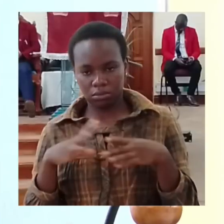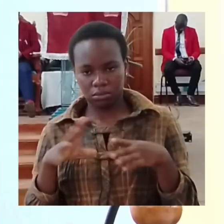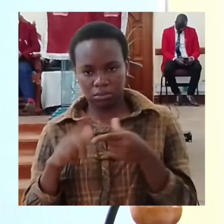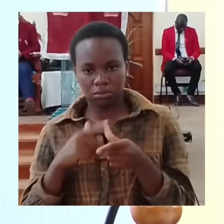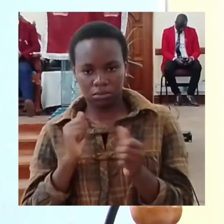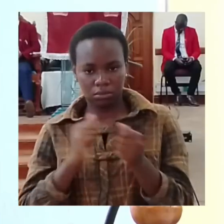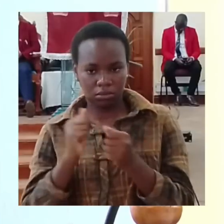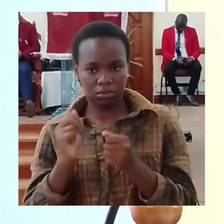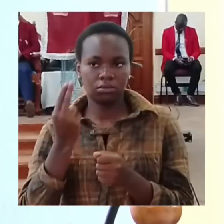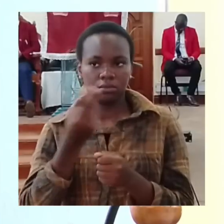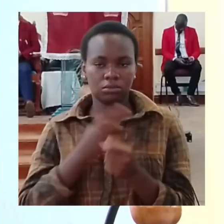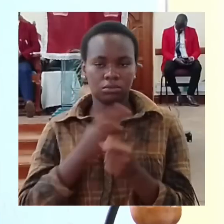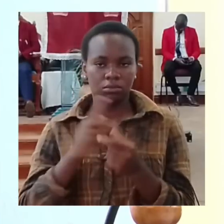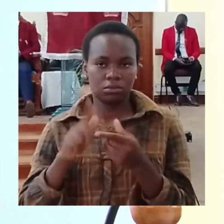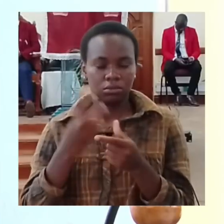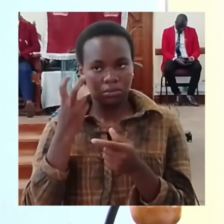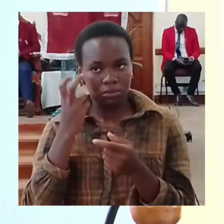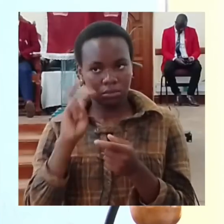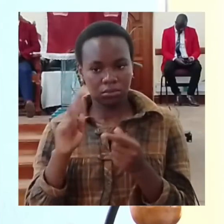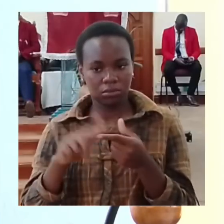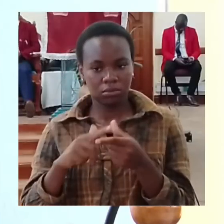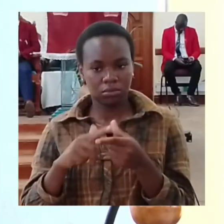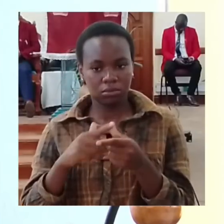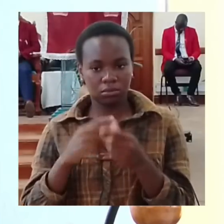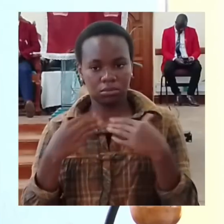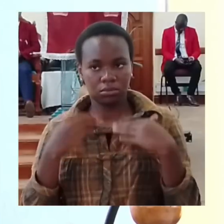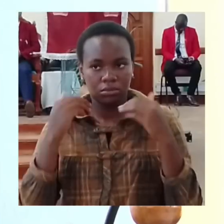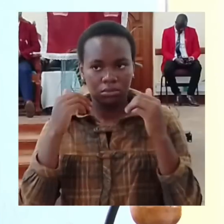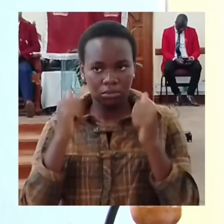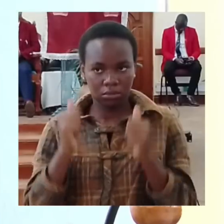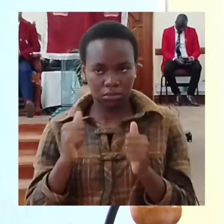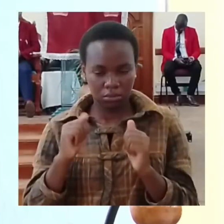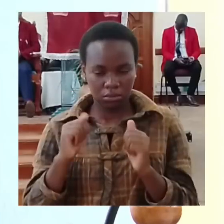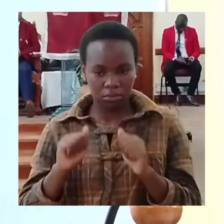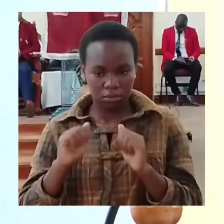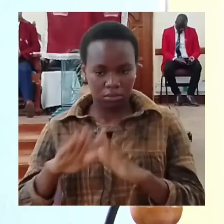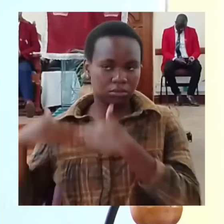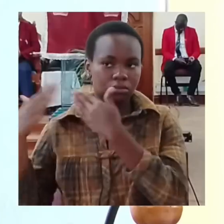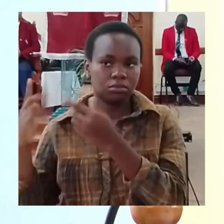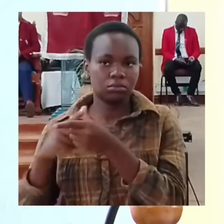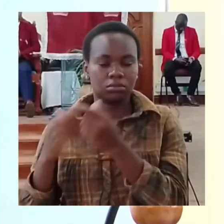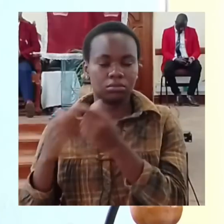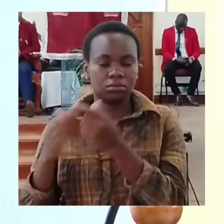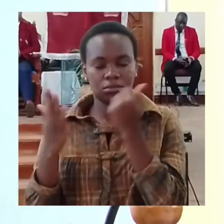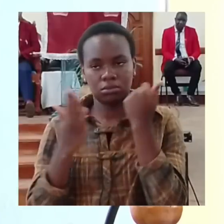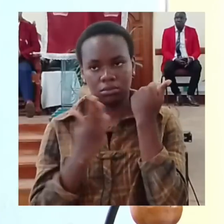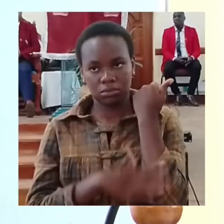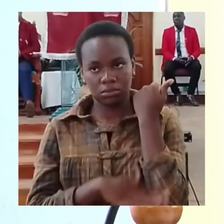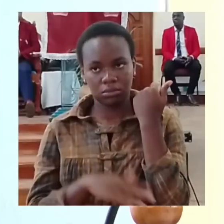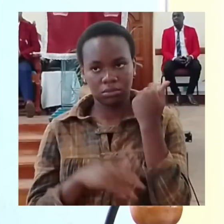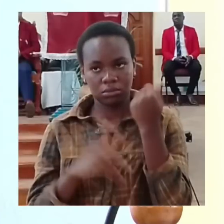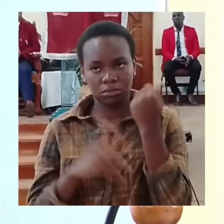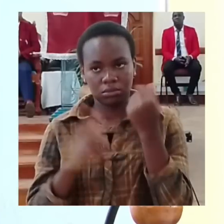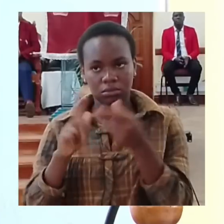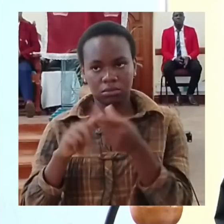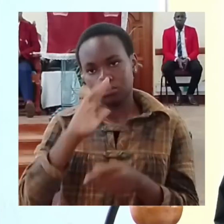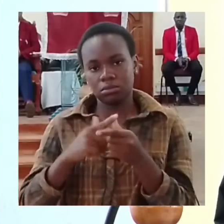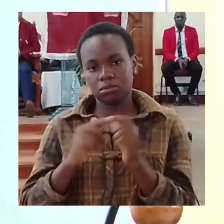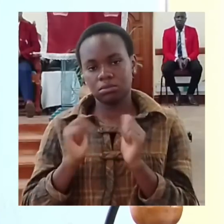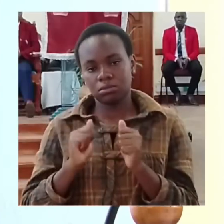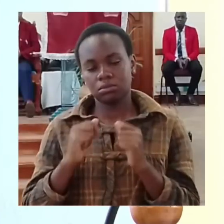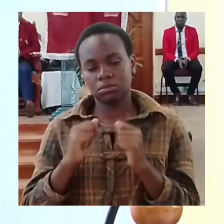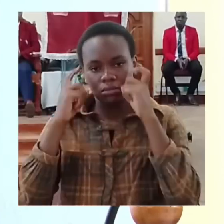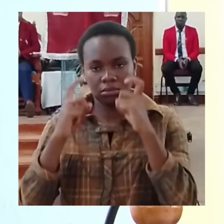Megũtũhũra. Niĩ ndona nĩ wega ndĩkĩre hinya ndute igongona. Ndonire ũũru wake, ona ndathire mbere ya Ngai kuuga nĩ